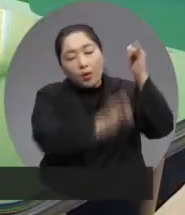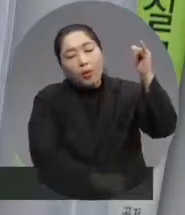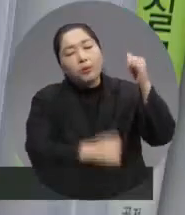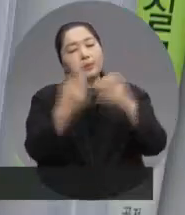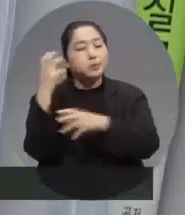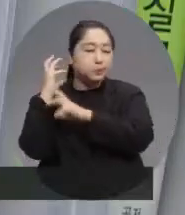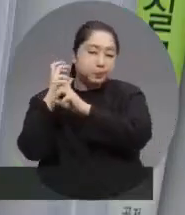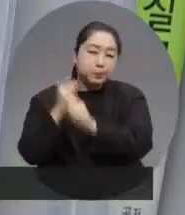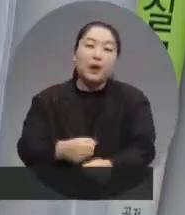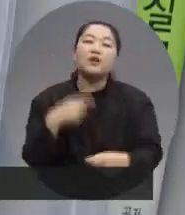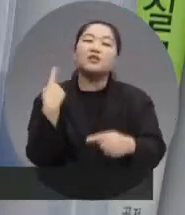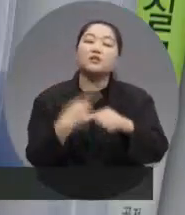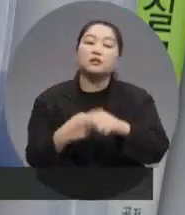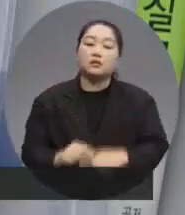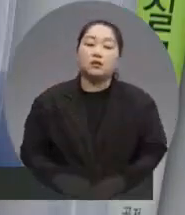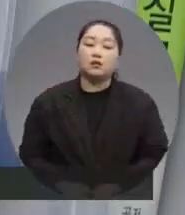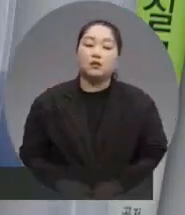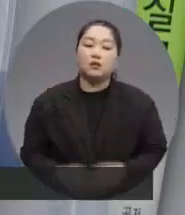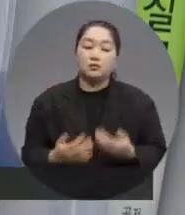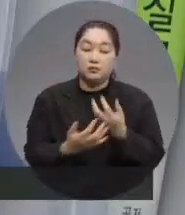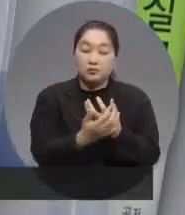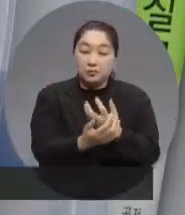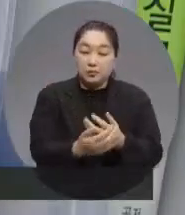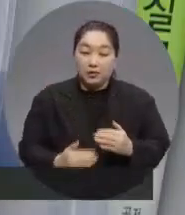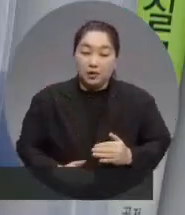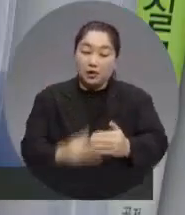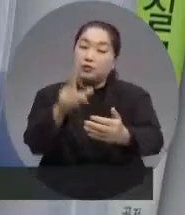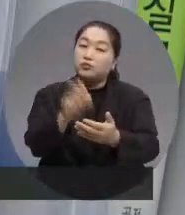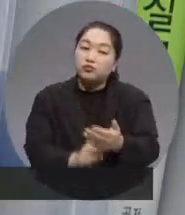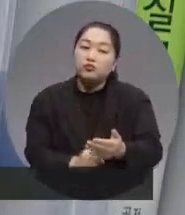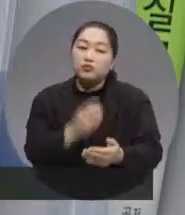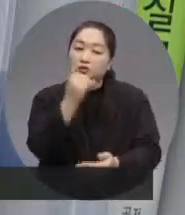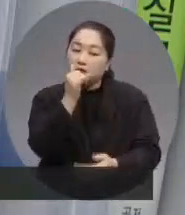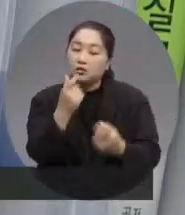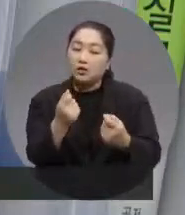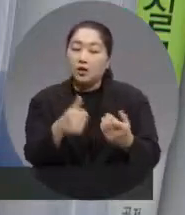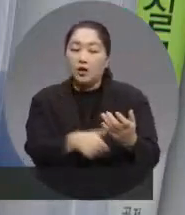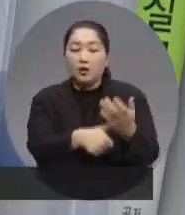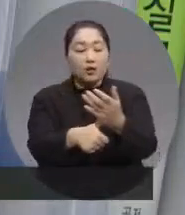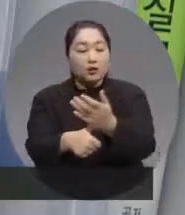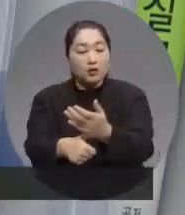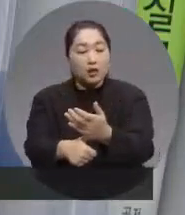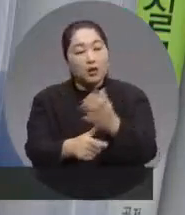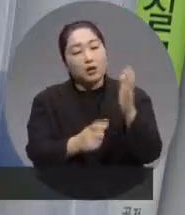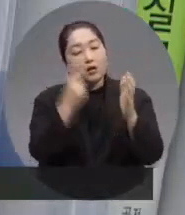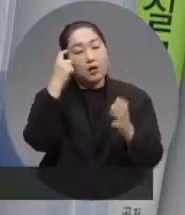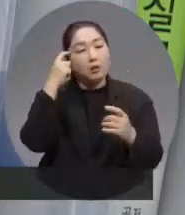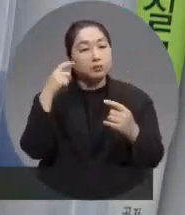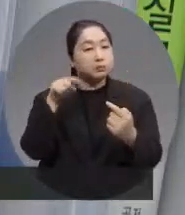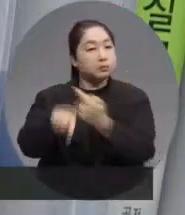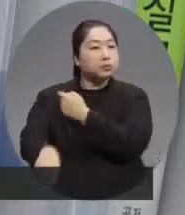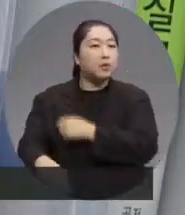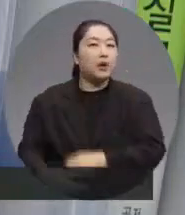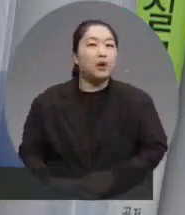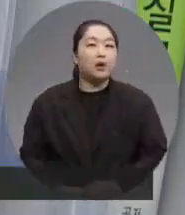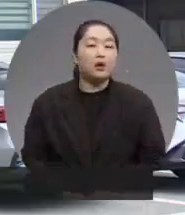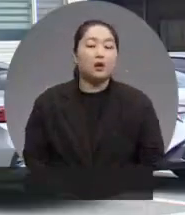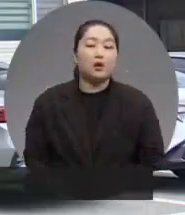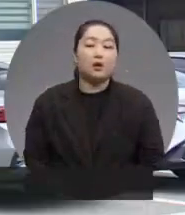말합니다. 이게 뭐 행정 절차상의 문제는 있을 것 같은데 절차가 안난걸 올린다는 건 아무튼 박제일치에서